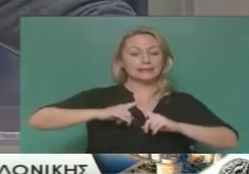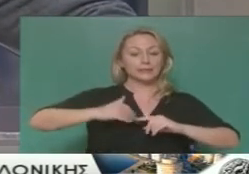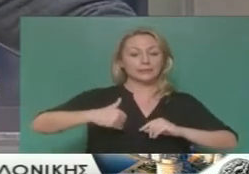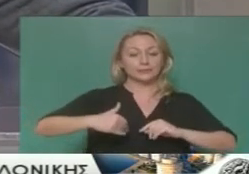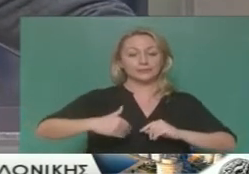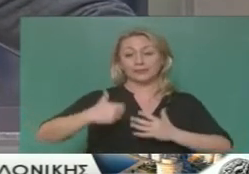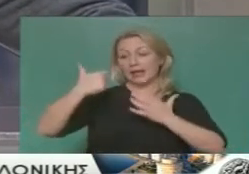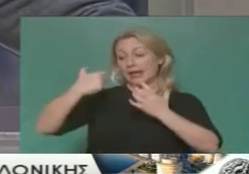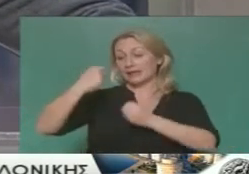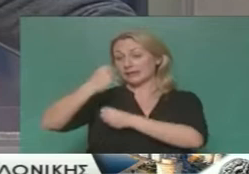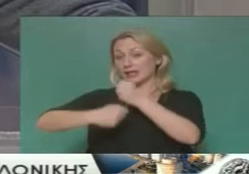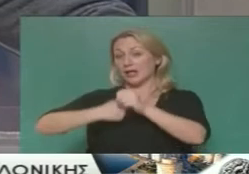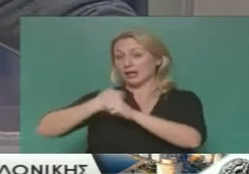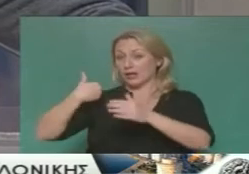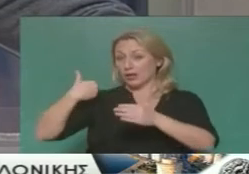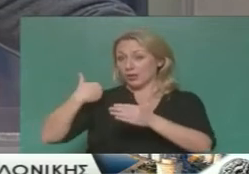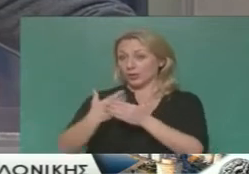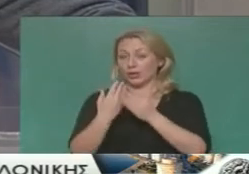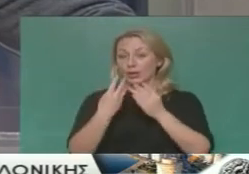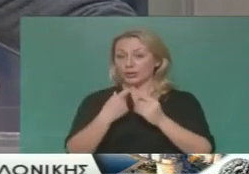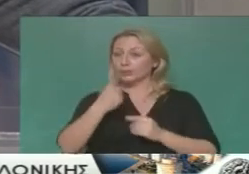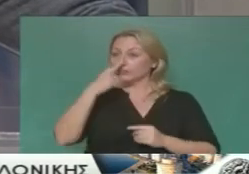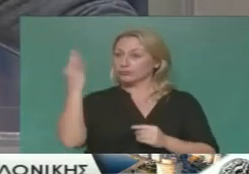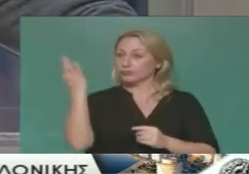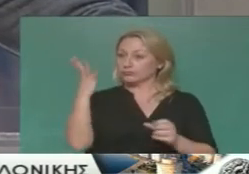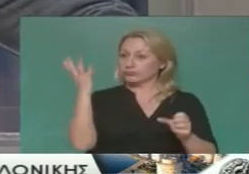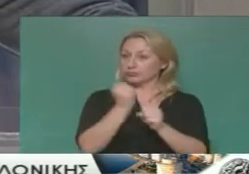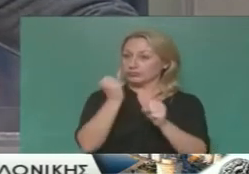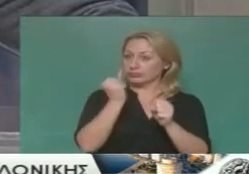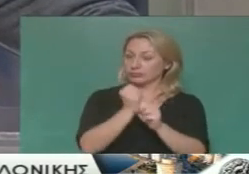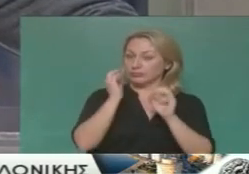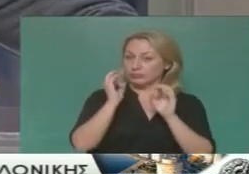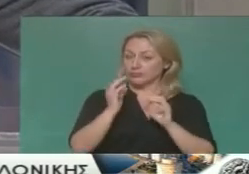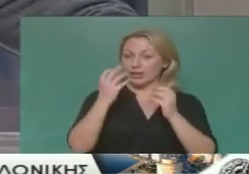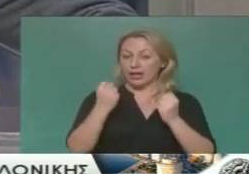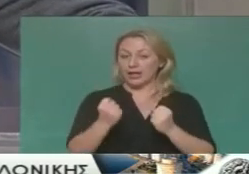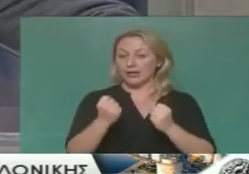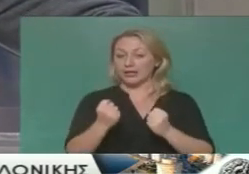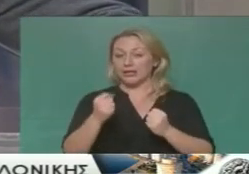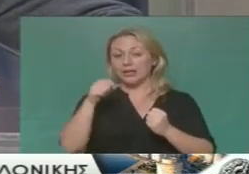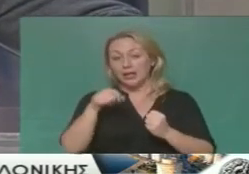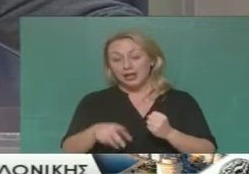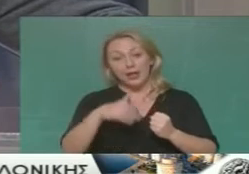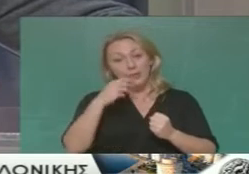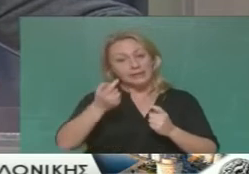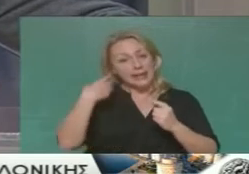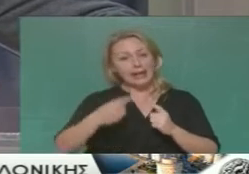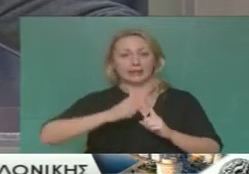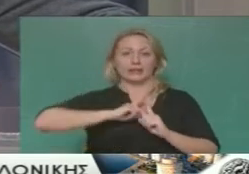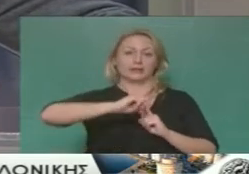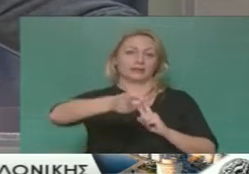60 χρόνια, όπως σας είχαμε πει, υπάρχει ένα μοντέλο πετυχημένο, το οποίο τουλάχιστον παρήχει συγκοινωνία στην